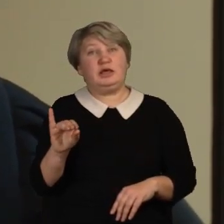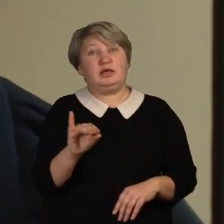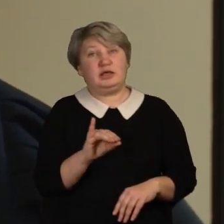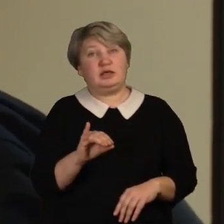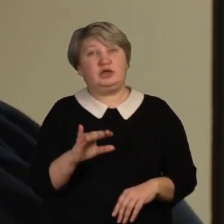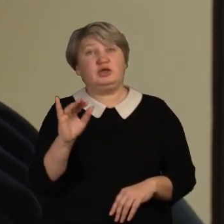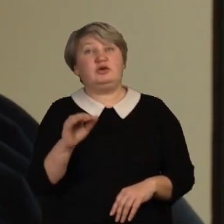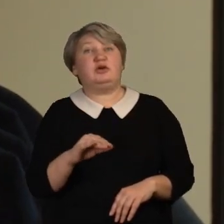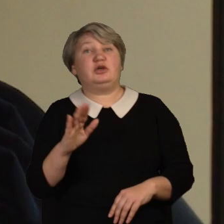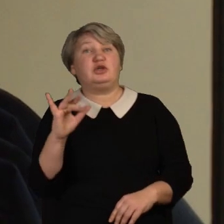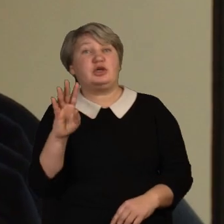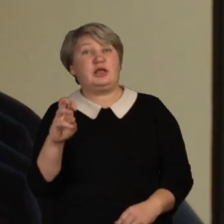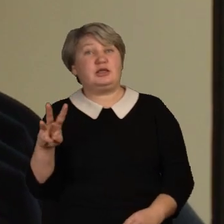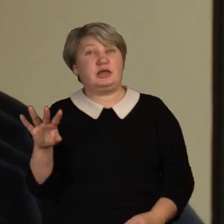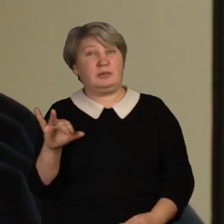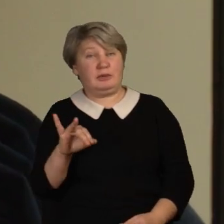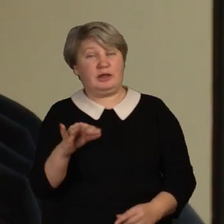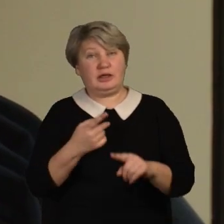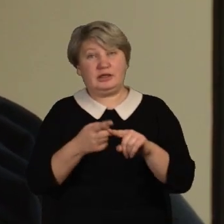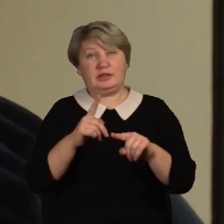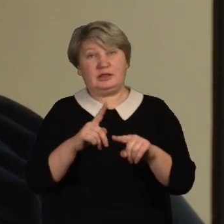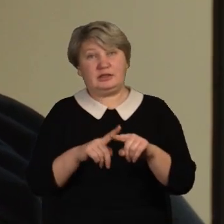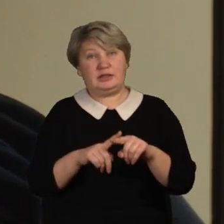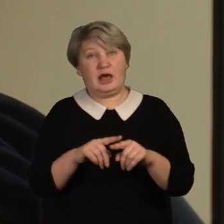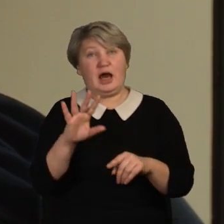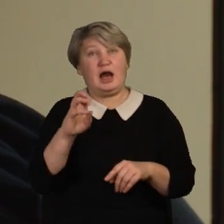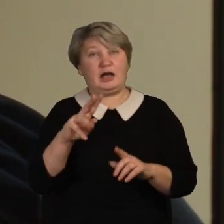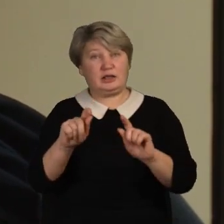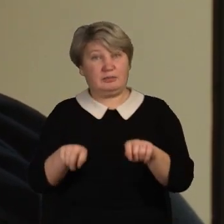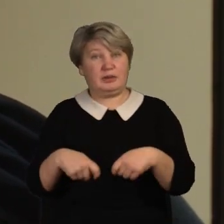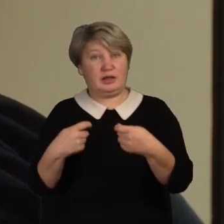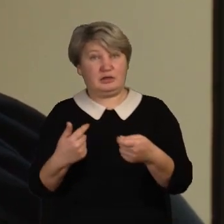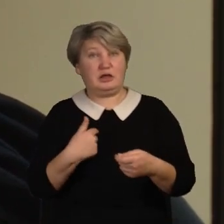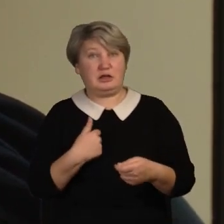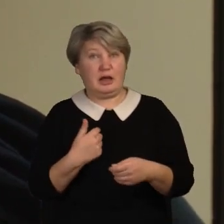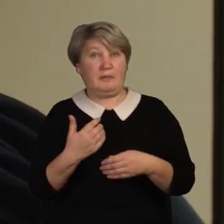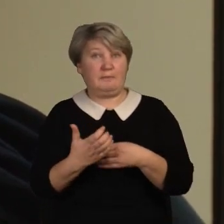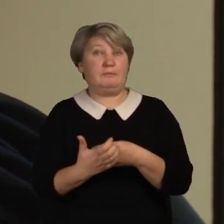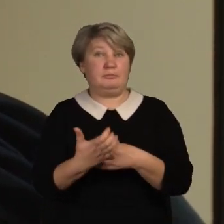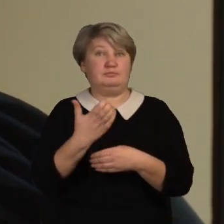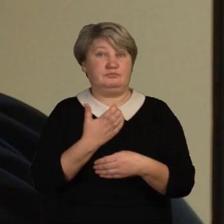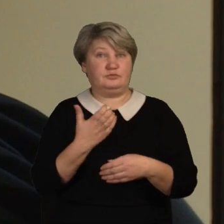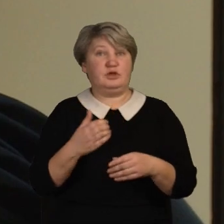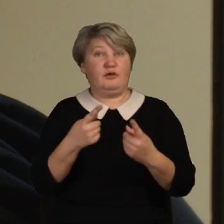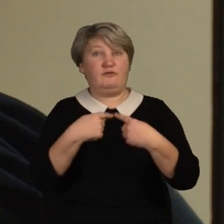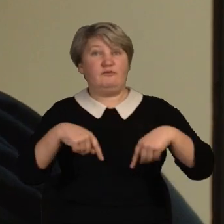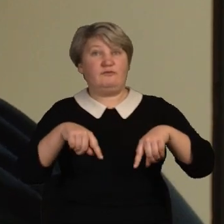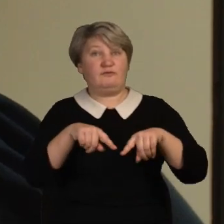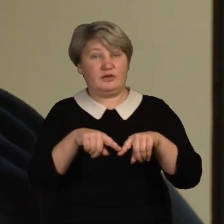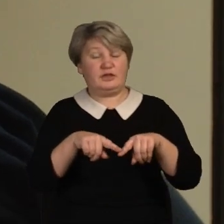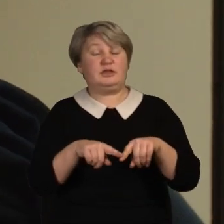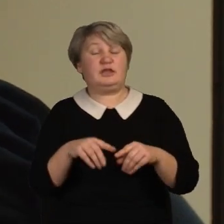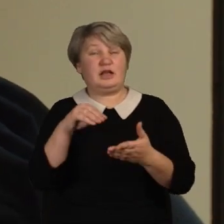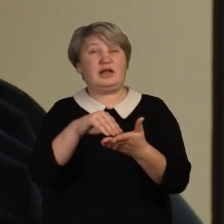Ільшанецькими, це є і акт передачі, це я вам прислав відео реєстрації права власності,